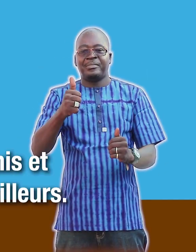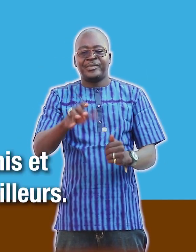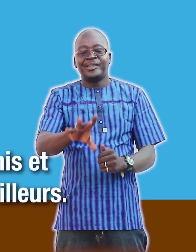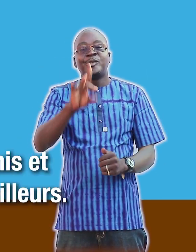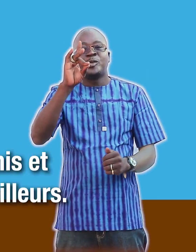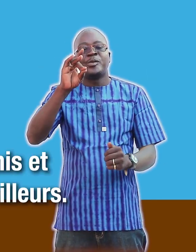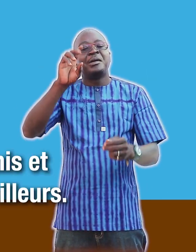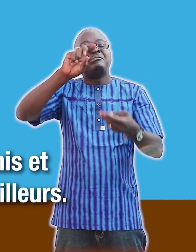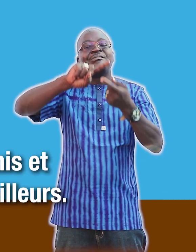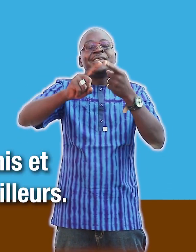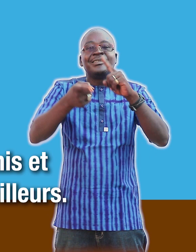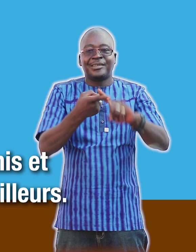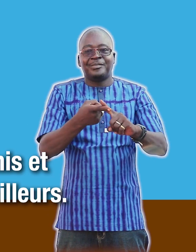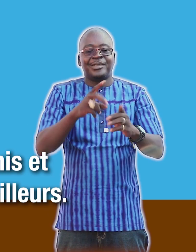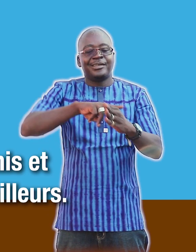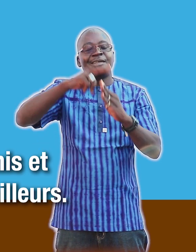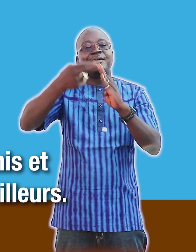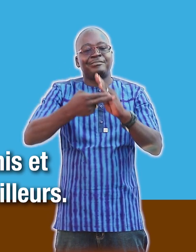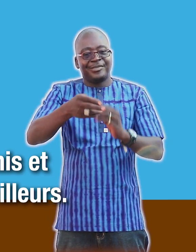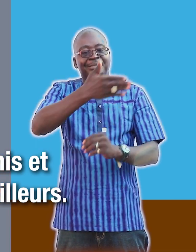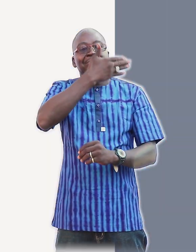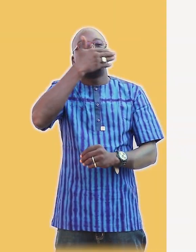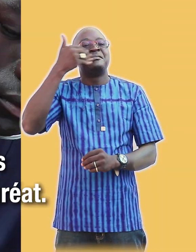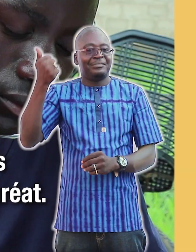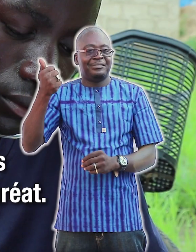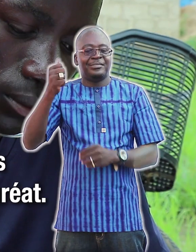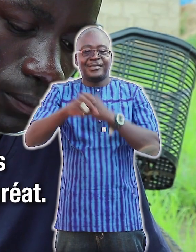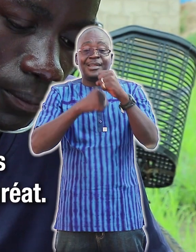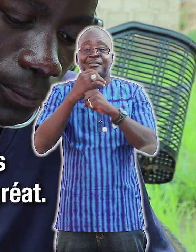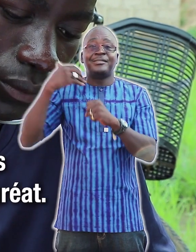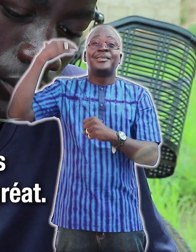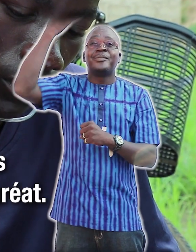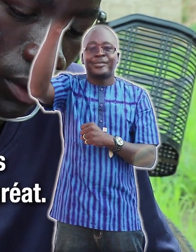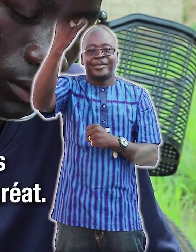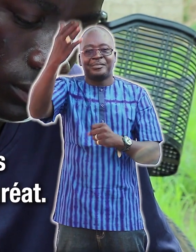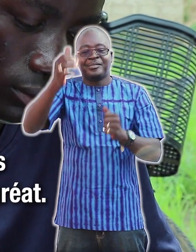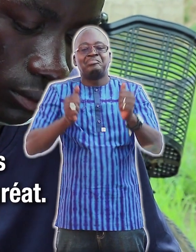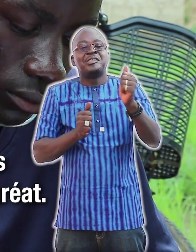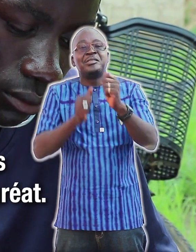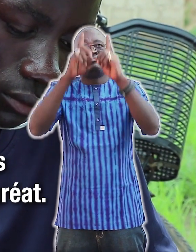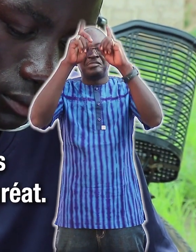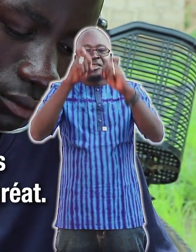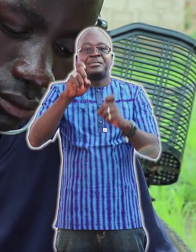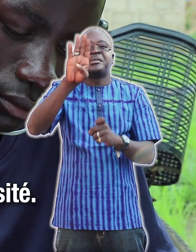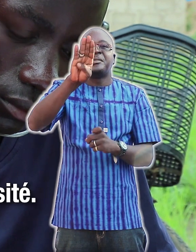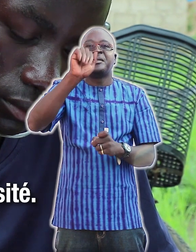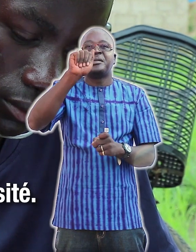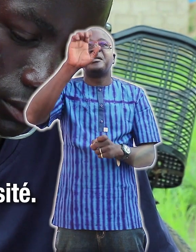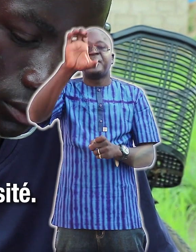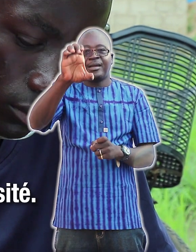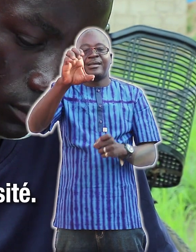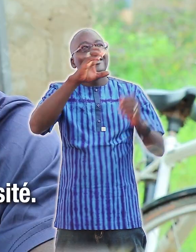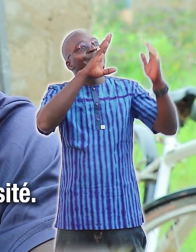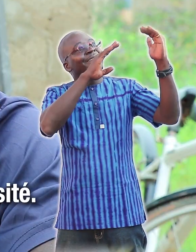retrouvé mon cercle d'amis et mes résultats sont devenus meilleurs. L'année prochaine, je vais passer l'examen du baccalauréat. J'espère